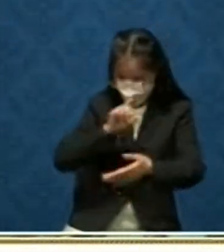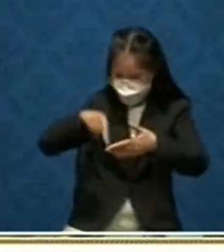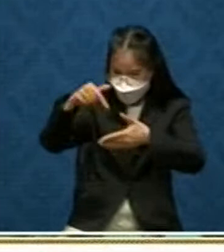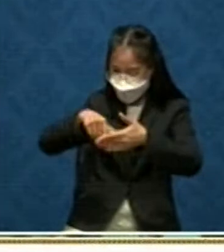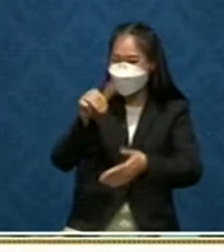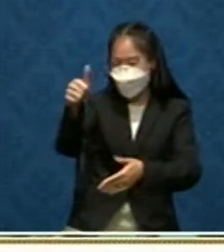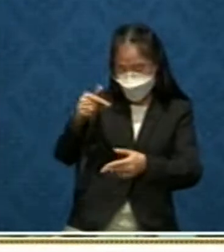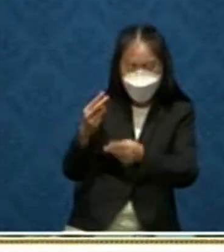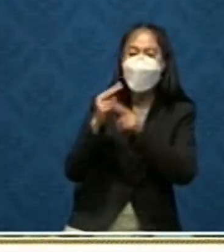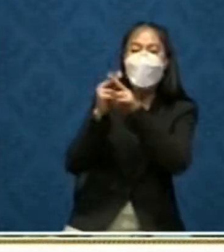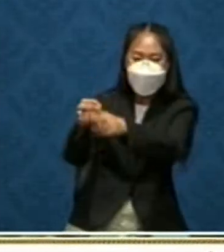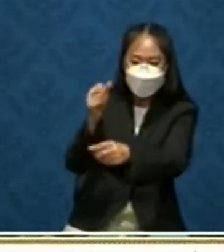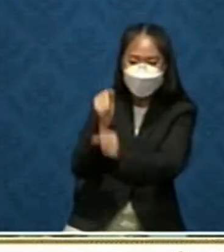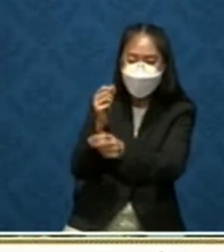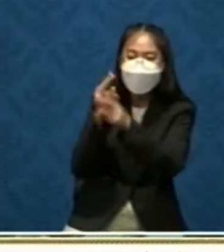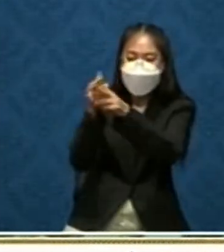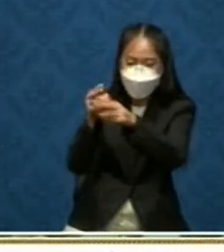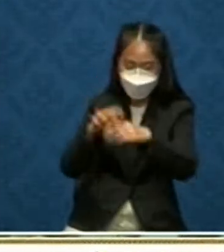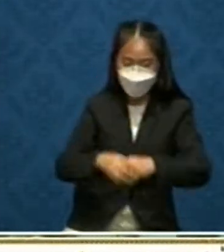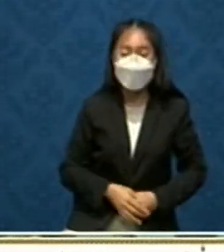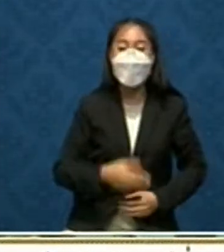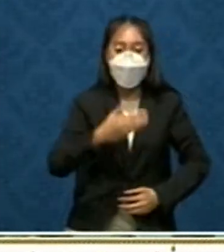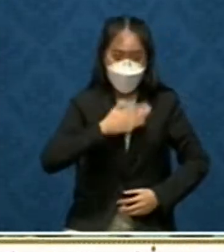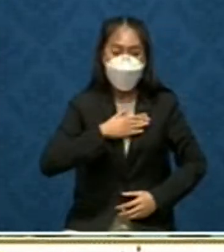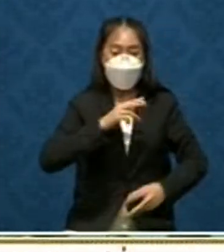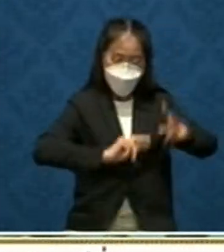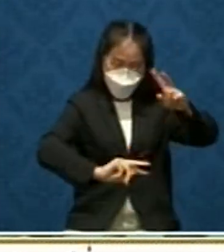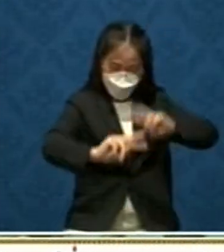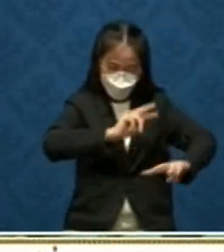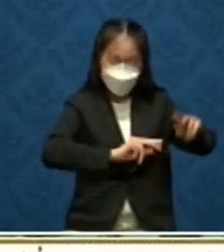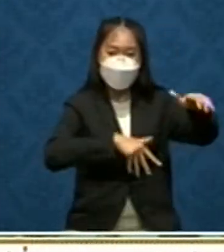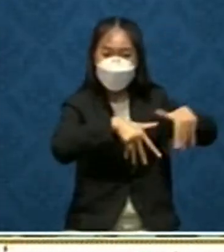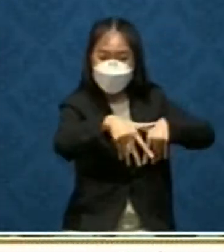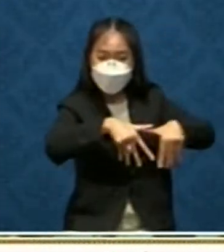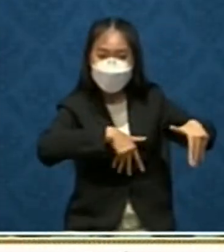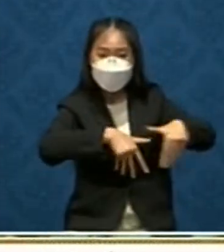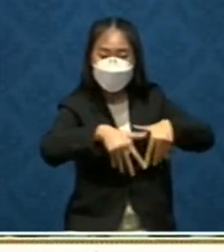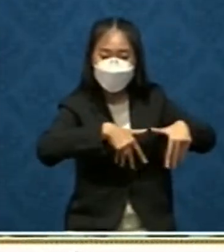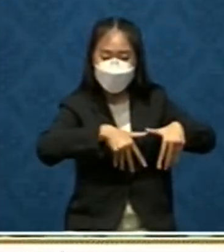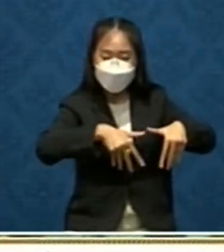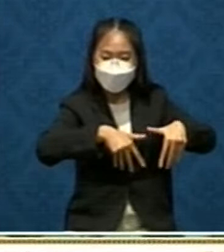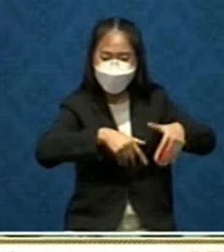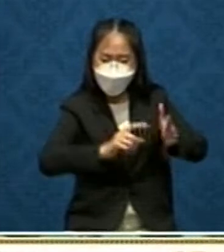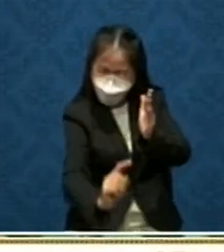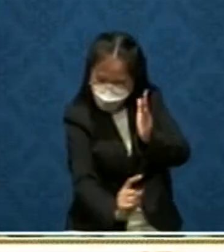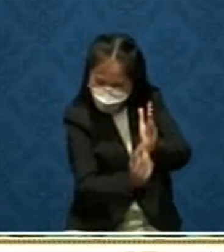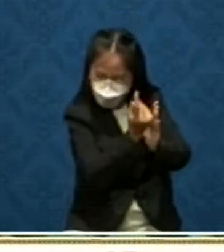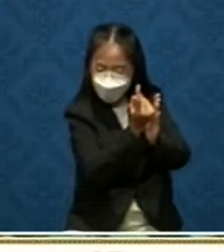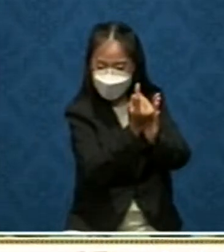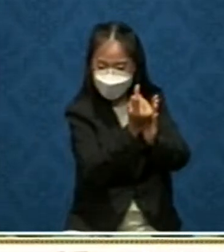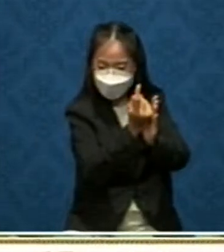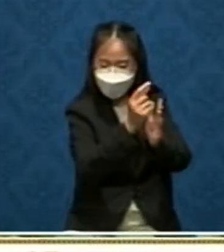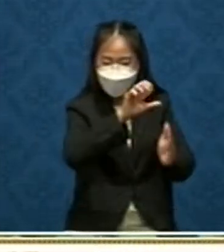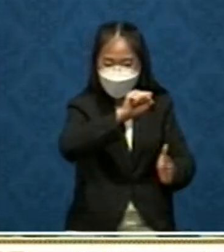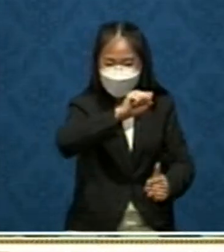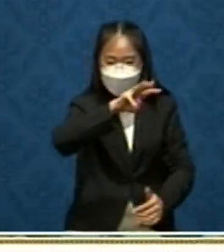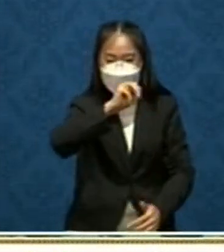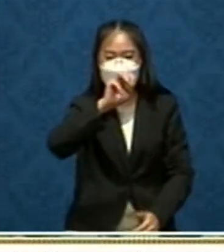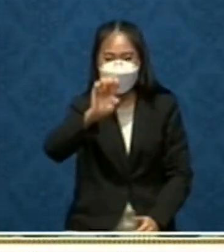ในส่ขกา พี่น้องทุกภาคสวนนั่เราทําตั้งแต่ระดับฐานราก SME